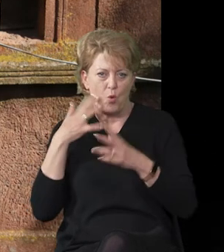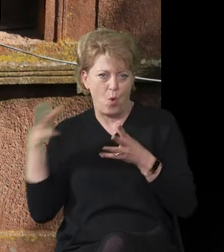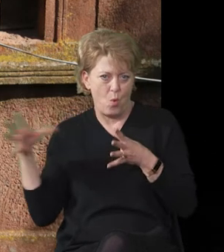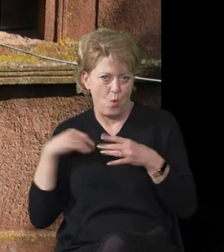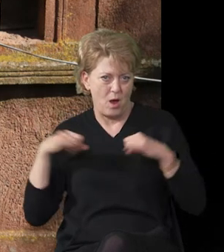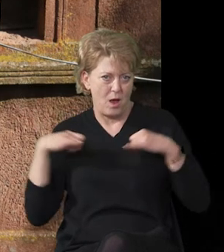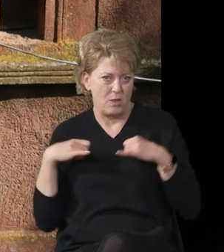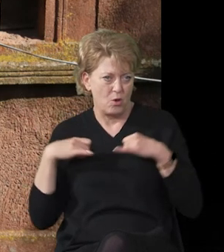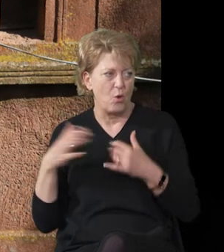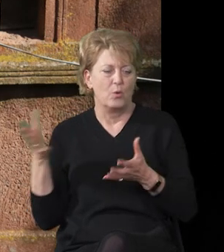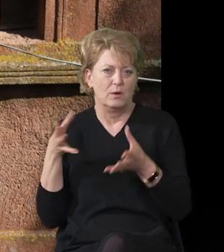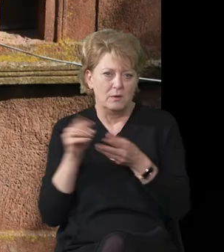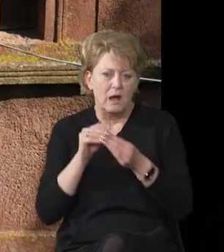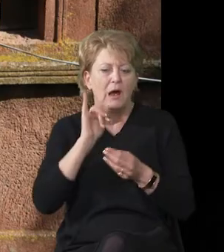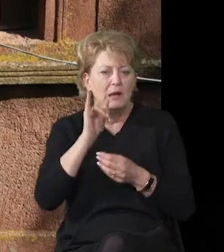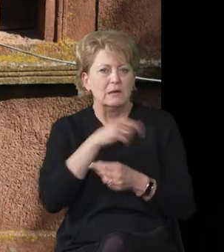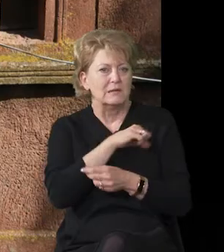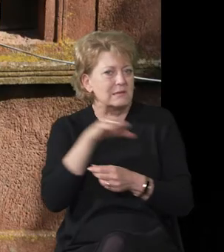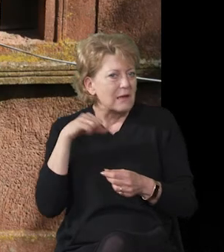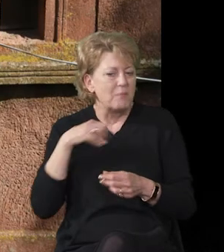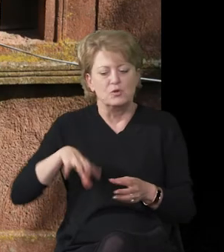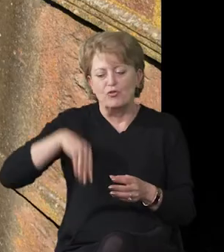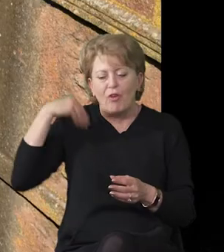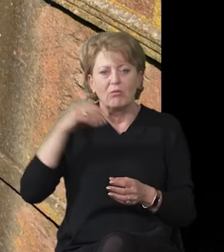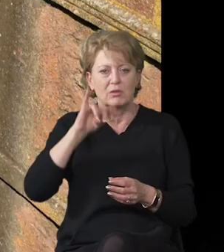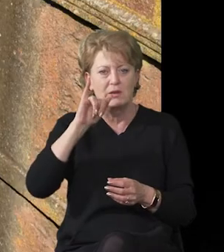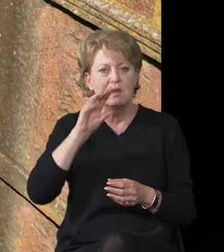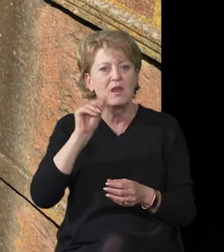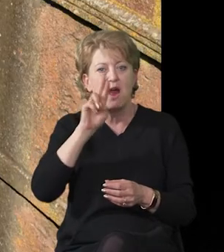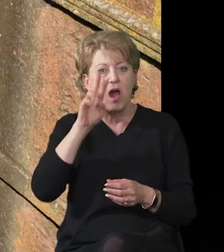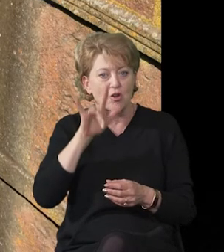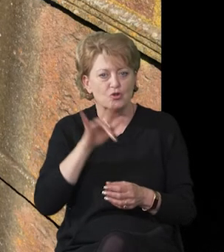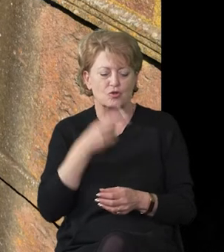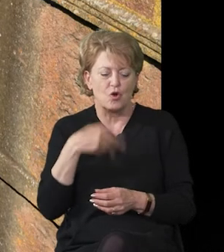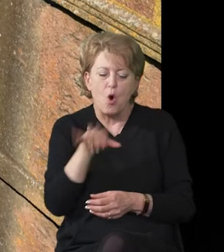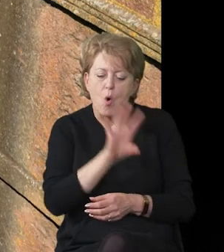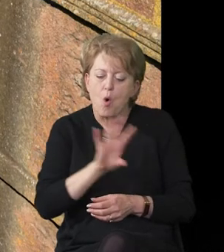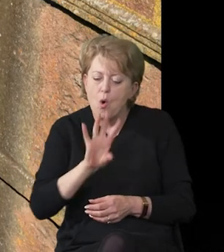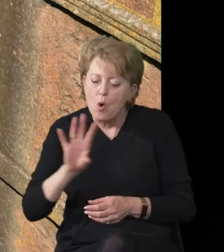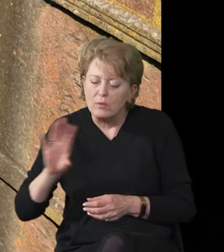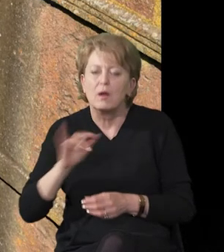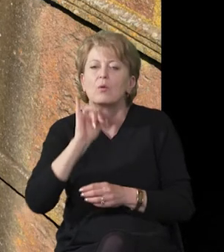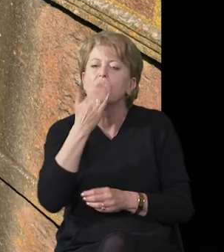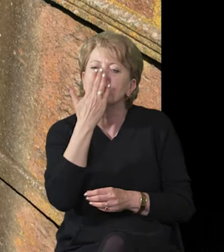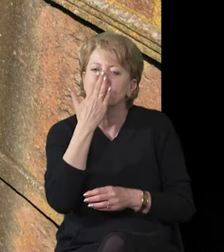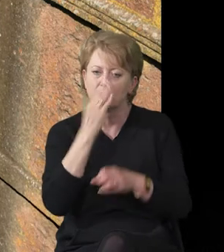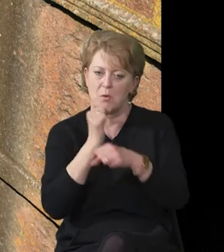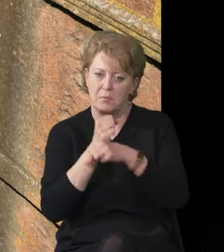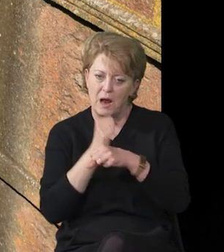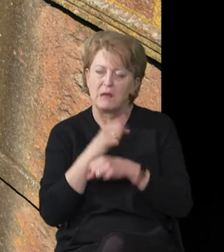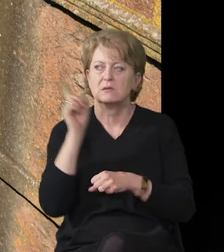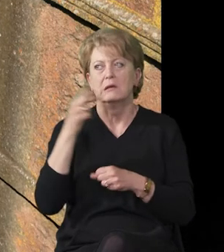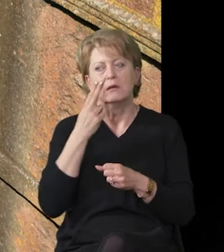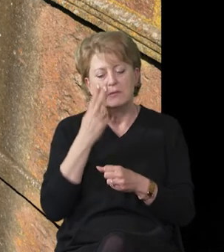tego kościoła i mnisi pokazują z dumą ślady kopyt konia świętego Jerzego pozostawione